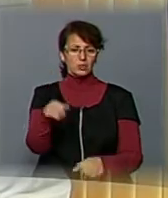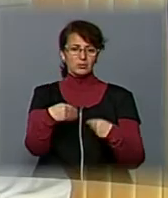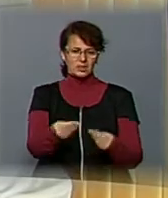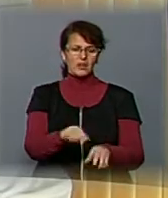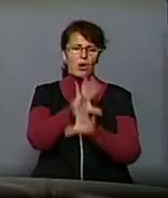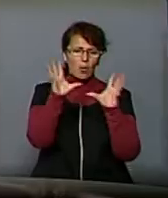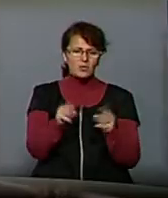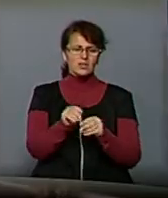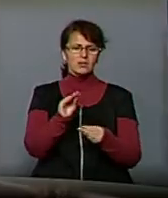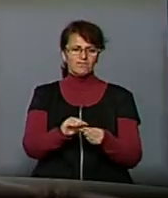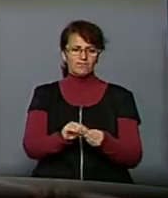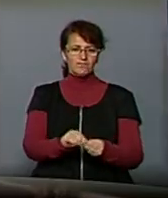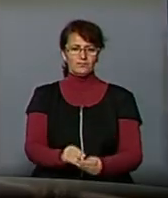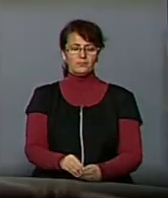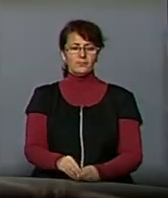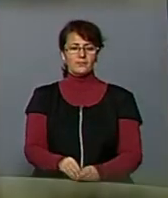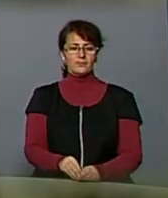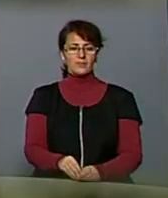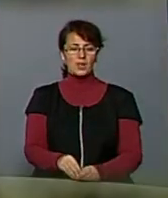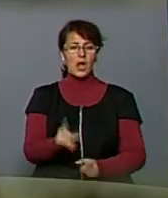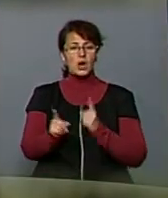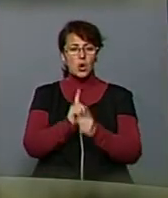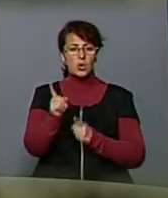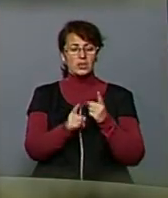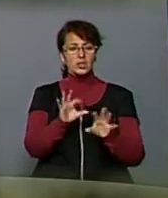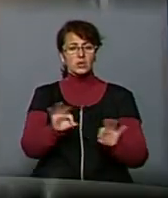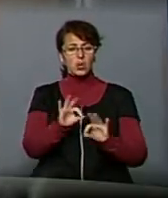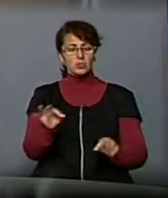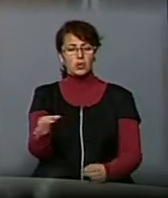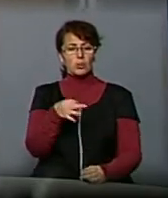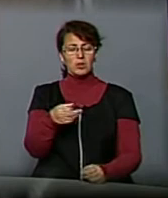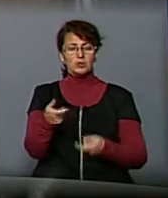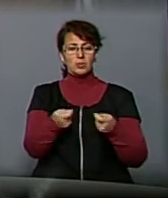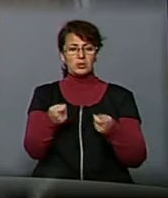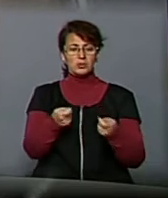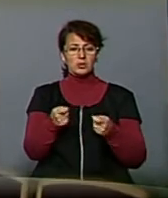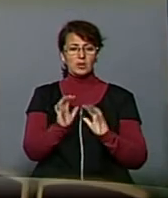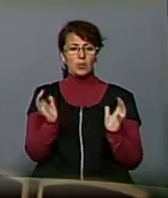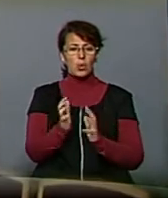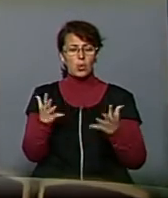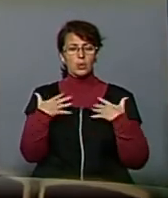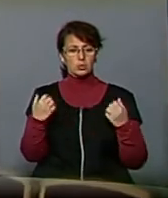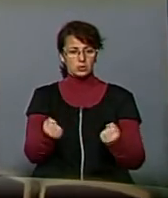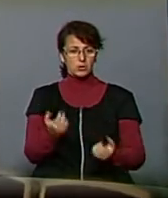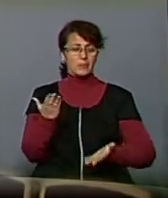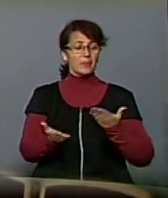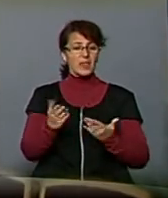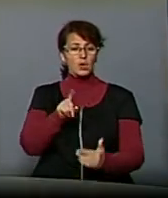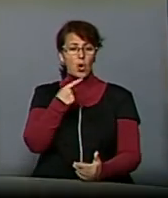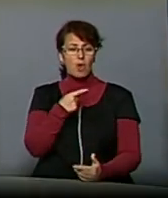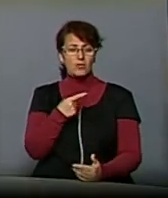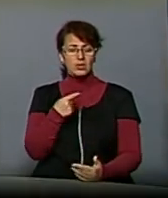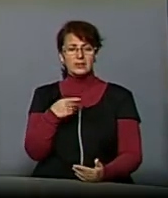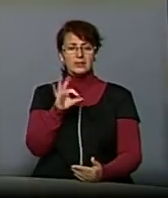самих об'ємах. Ось як реорганізацію коментують в обласному департаменті охорони здоров'я. Якщо говорити стосовно